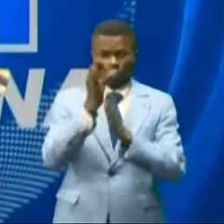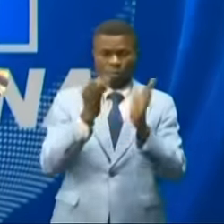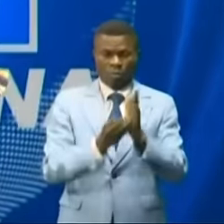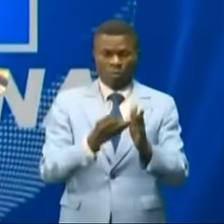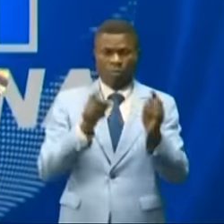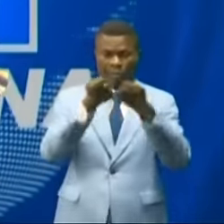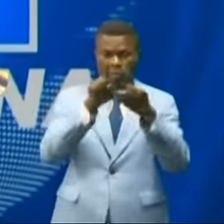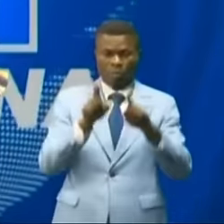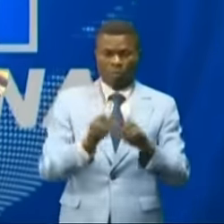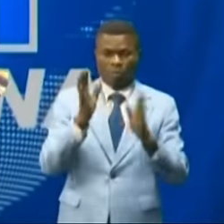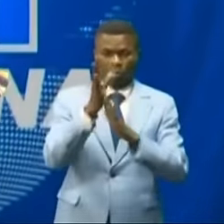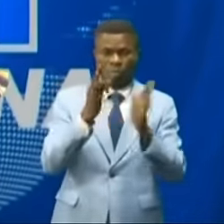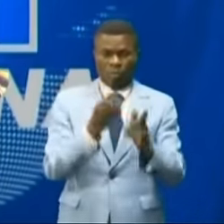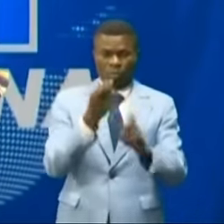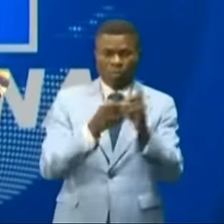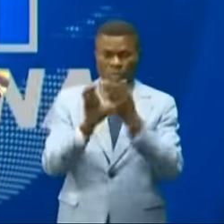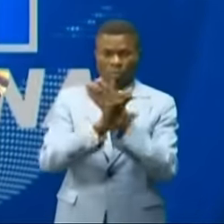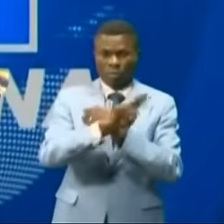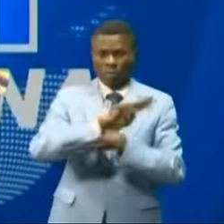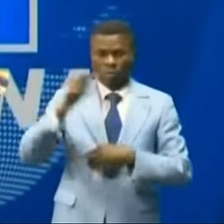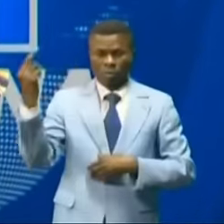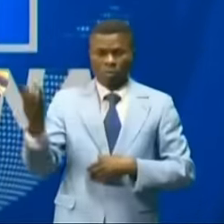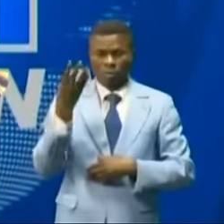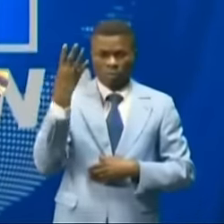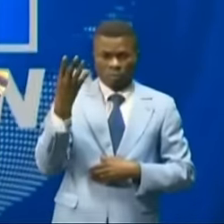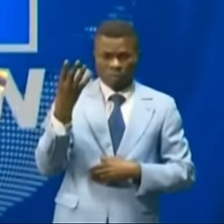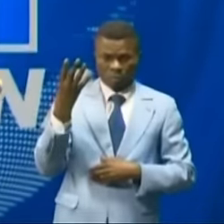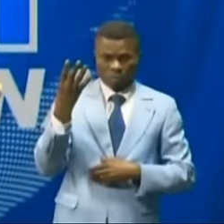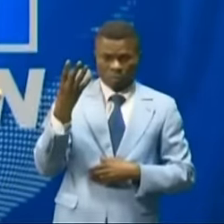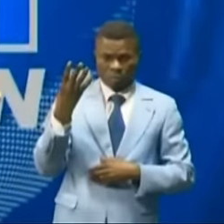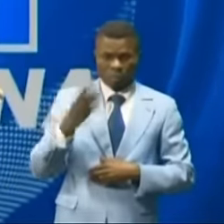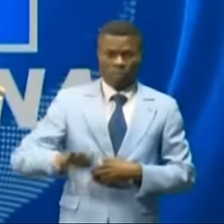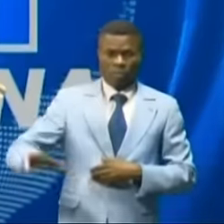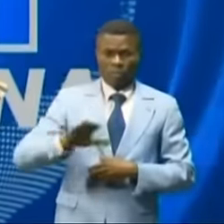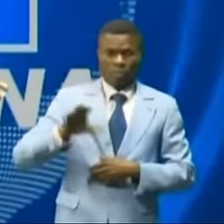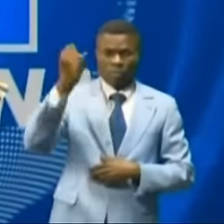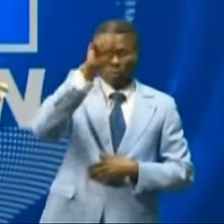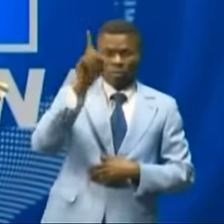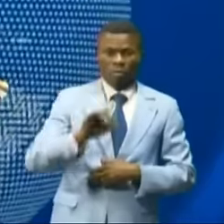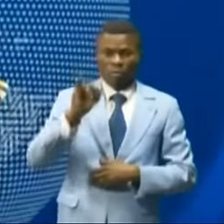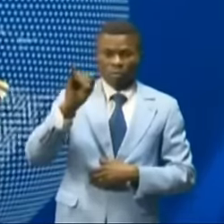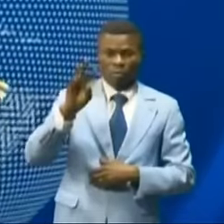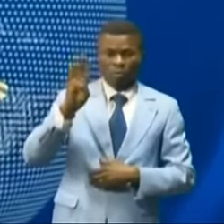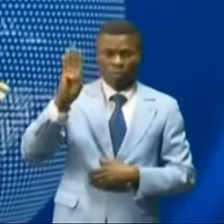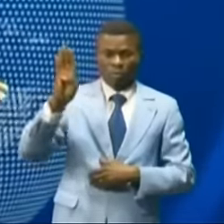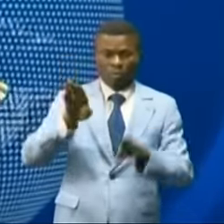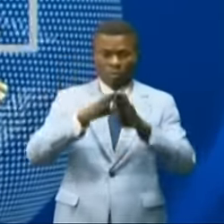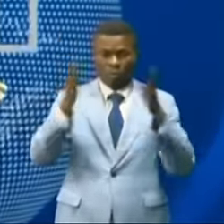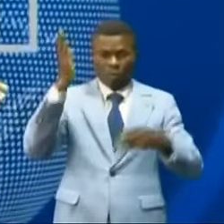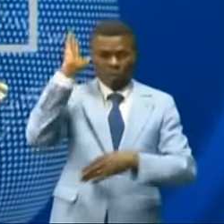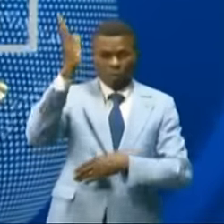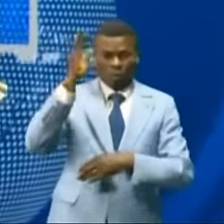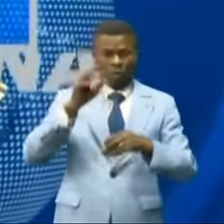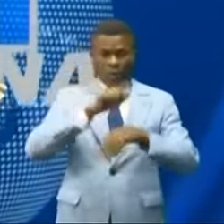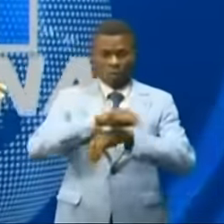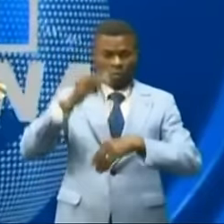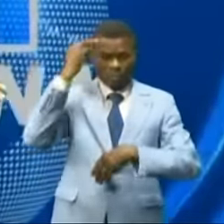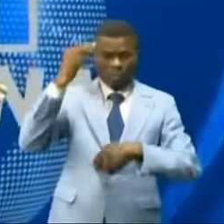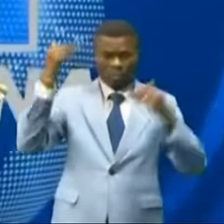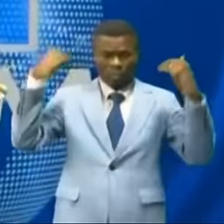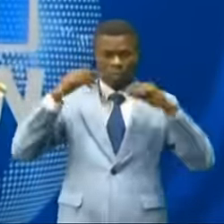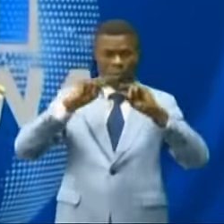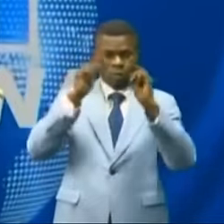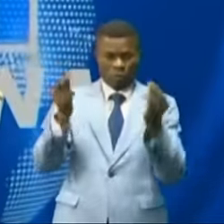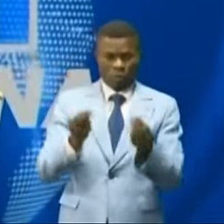le 18 août 2024 à Harare, au Zimbabwe. Et à l'ouverture de la conférence ministérielle, le chef de la